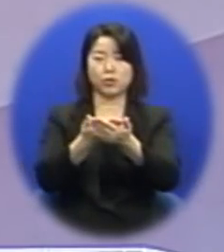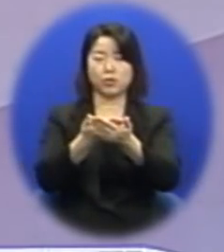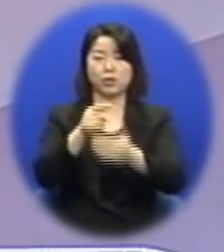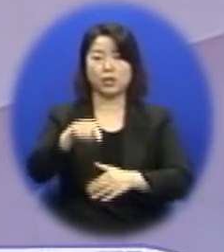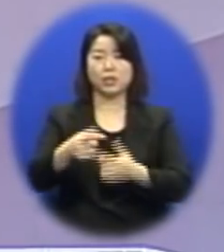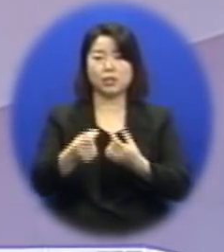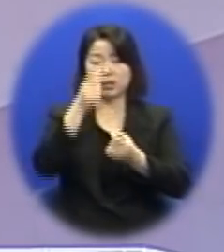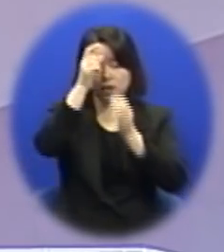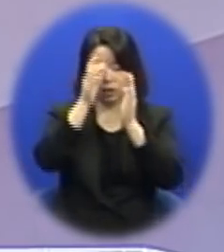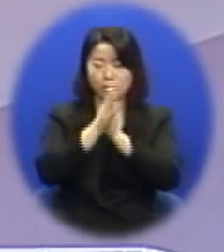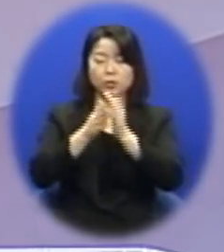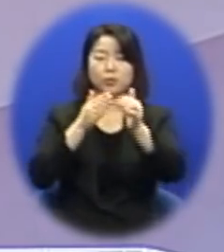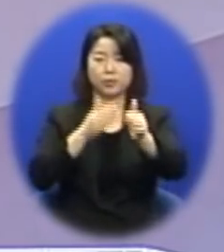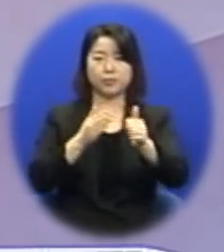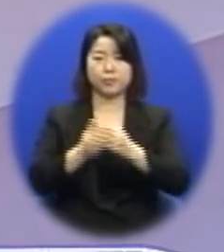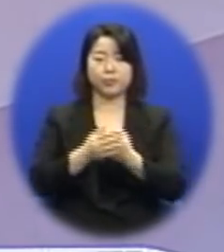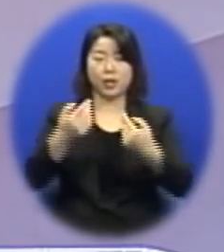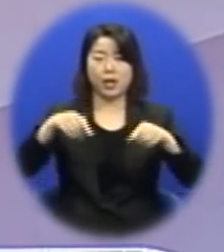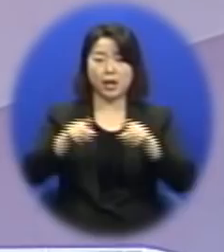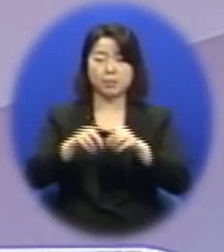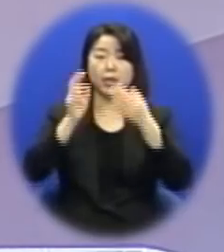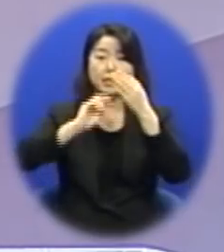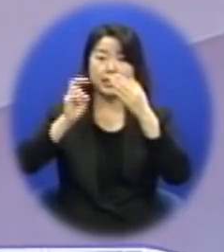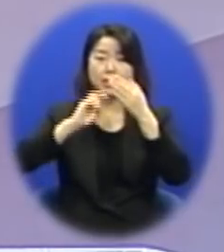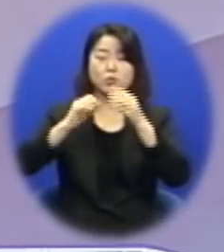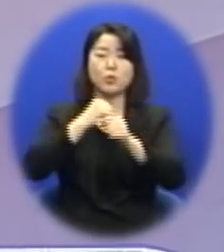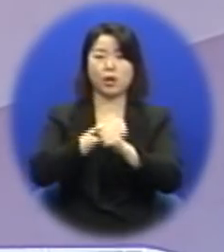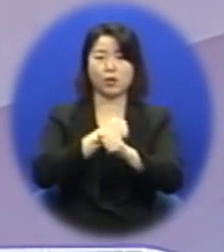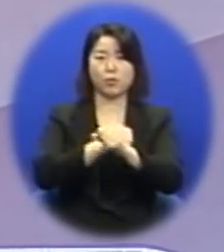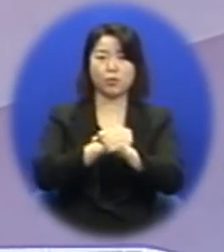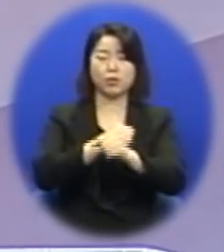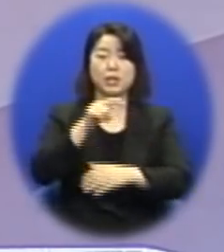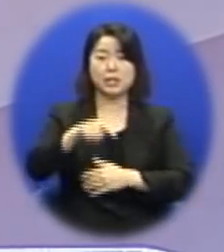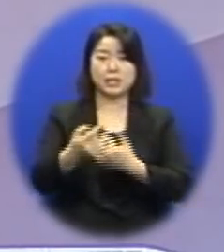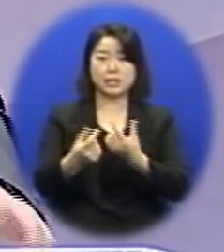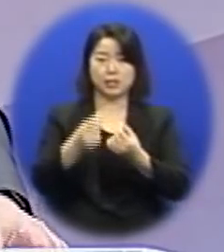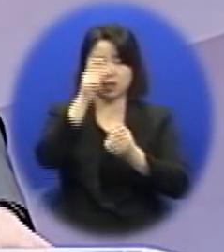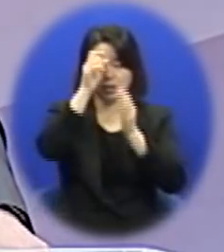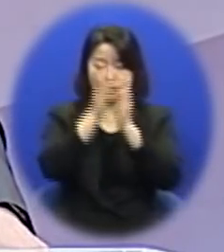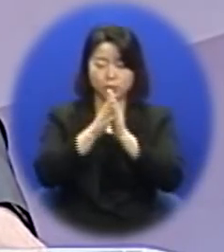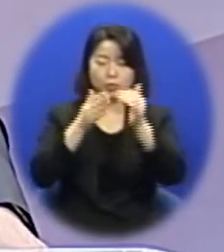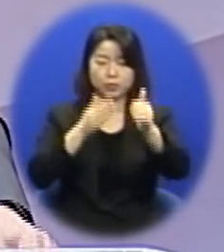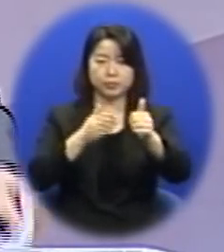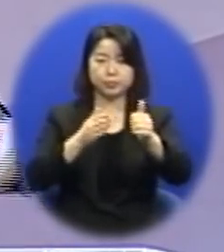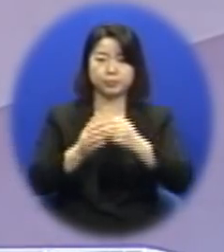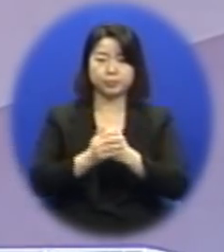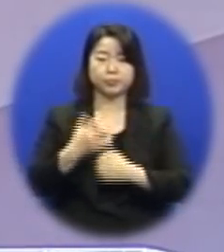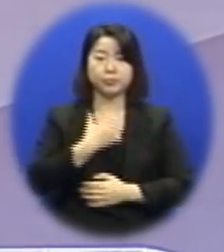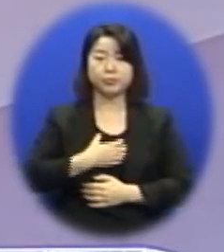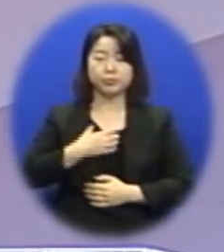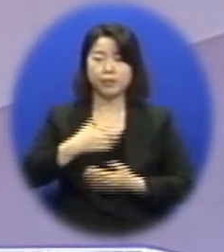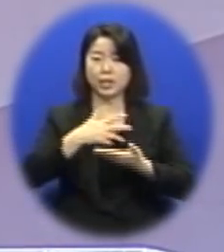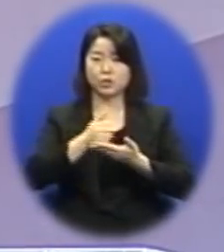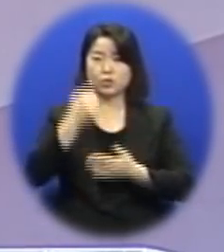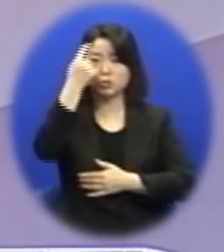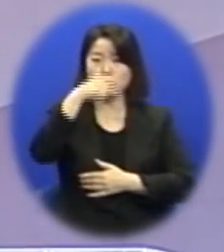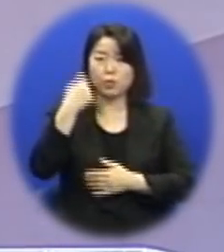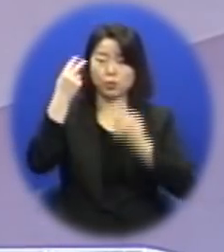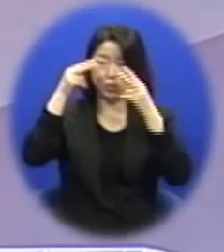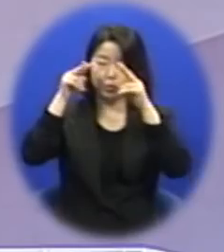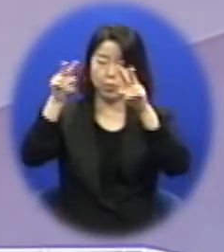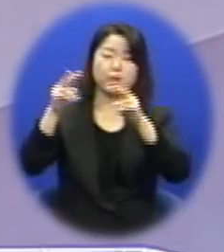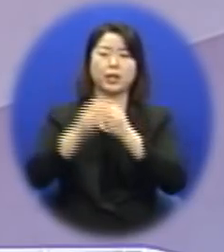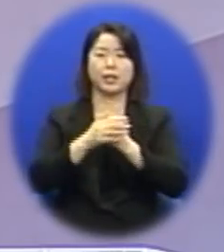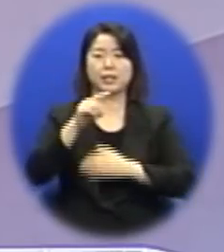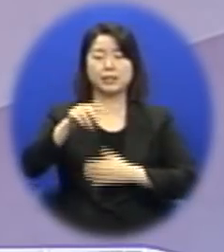기도했으면 좋겠습니다 우리 같이 찬송하고 그렇게 기도합시다 괴로울 때 주님의 얼굴 보라